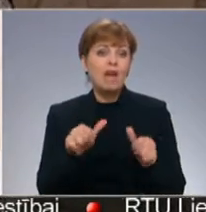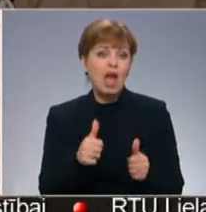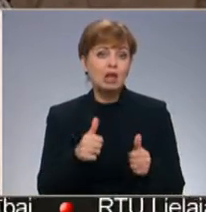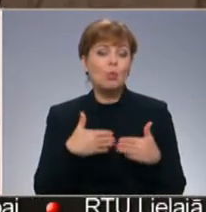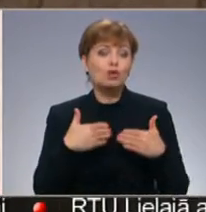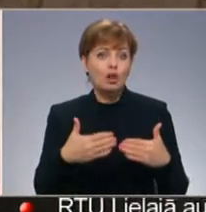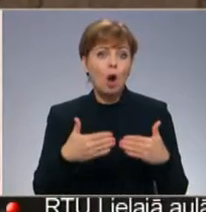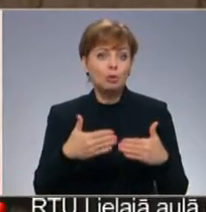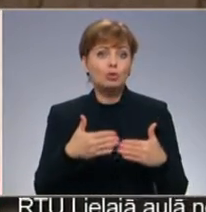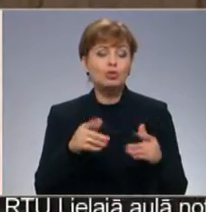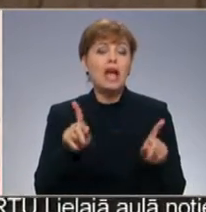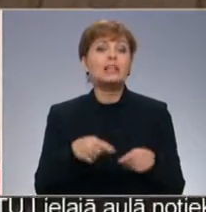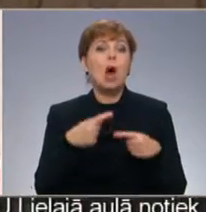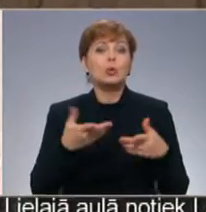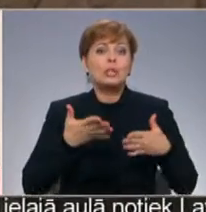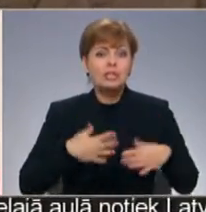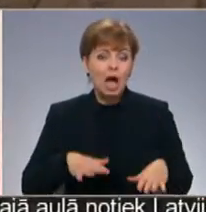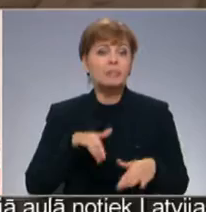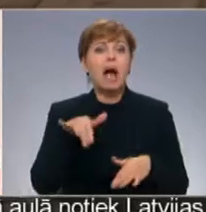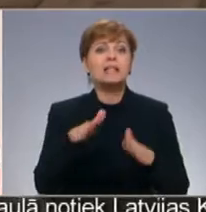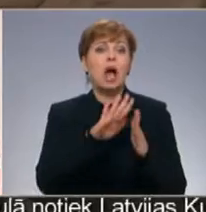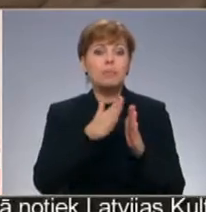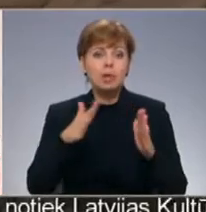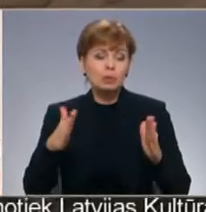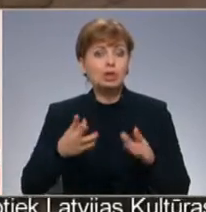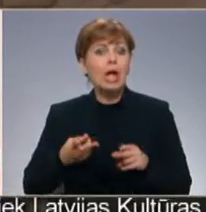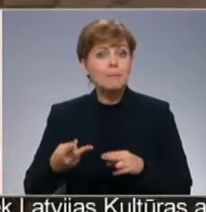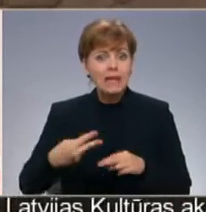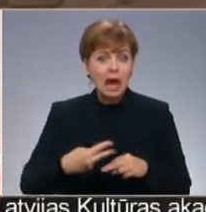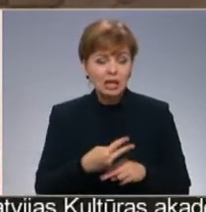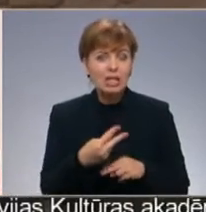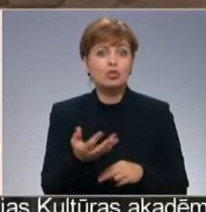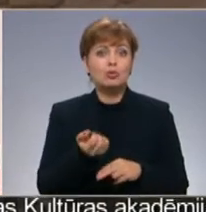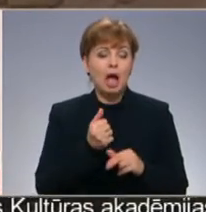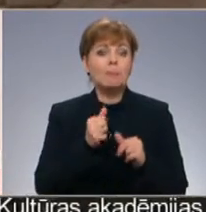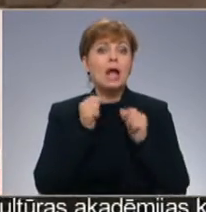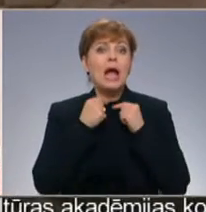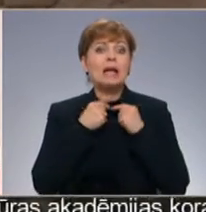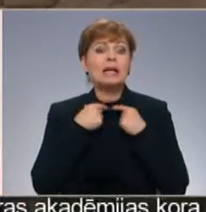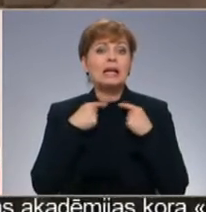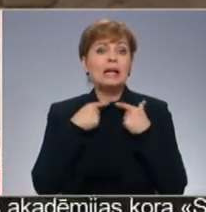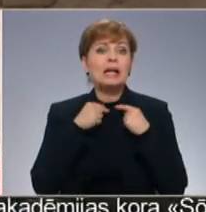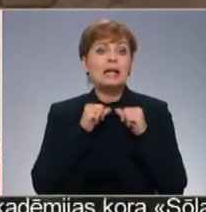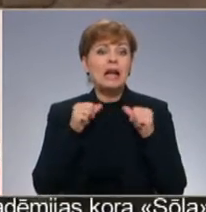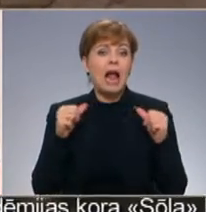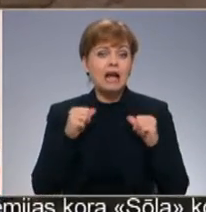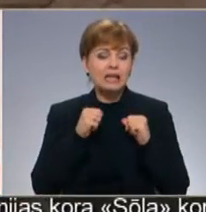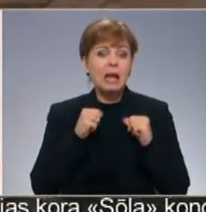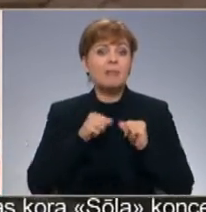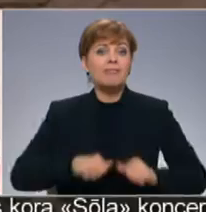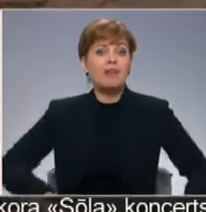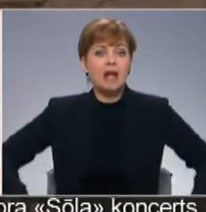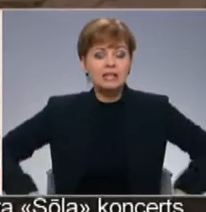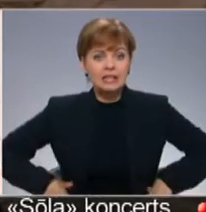aizgāju uz bibliotēku, dabūju piegriesni saubei, krekliem un vestei. Un pēc tām piegriesnēm